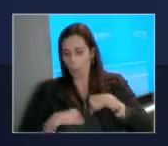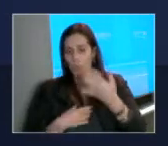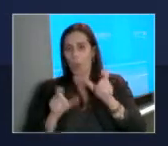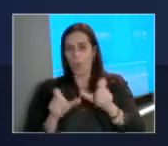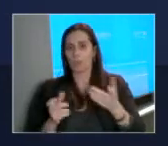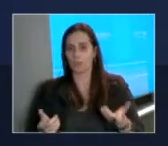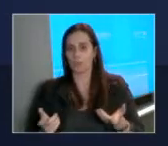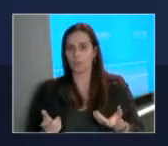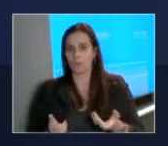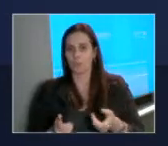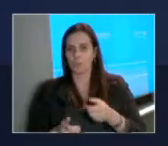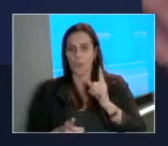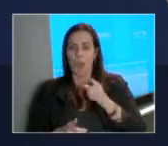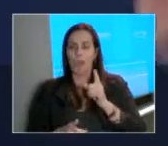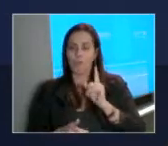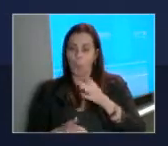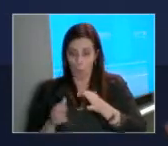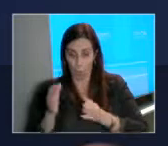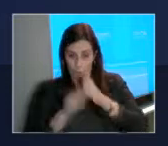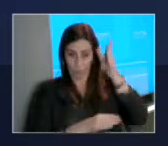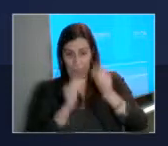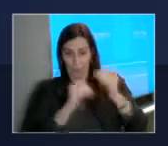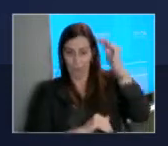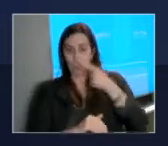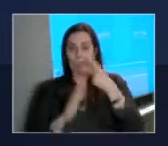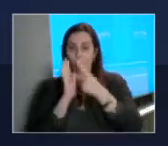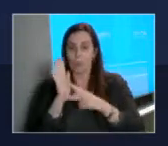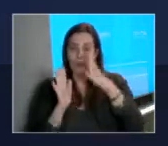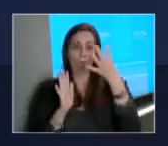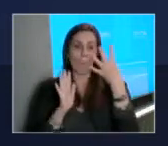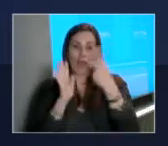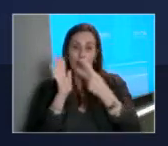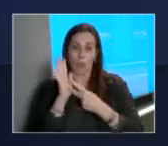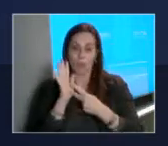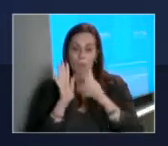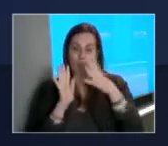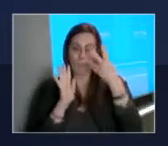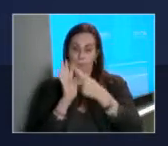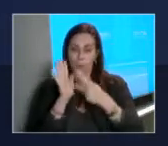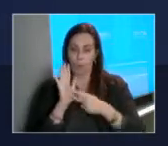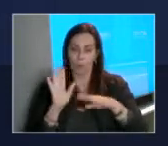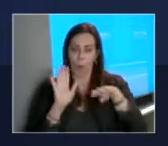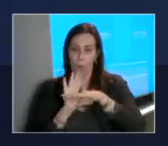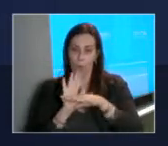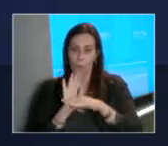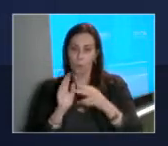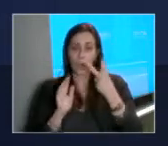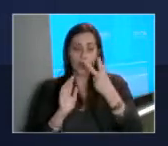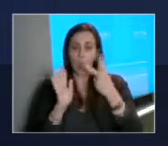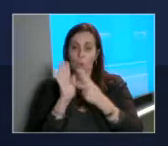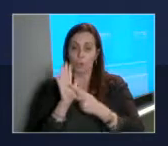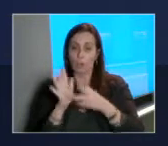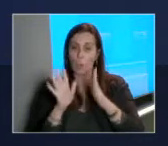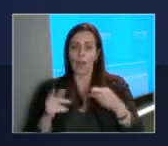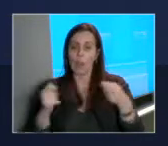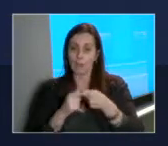לו חסינות, מה הוא יעשה? ייקח אותם לבגץ? רגע, בוא נלך שנייה לקריטריונים. יש ארבע קריטריונים בתוך החוק. ארבעה קריטריונים, אכן. ארבעה קריטריונים. שני קריטריונים